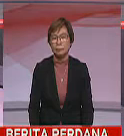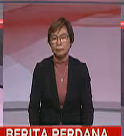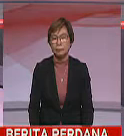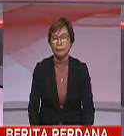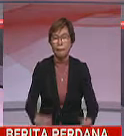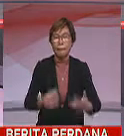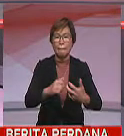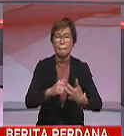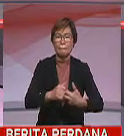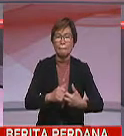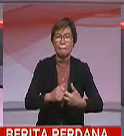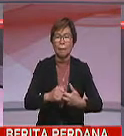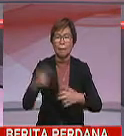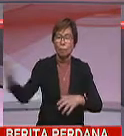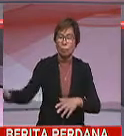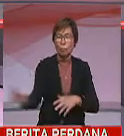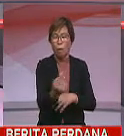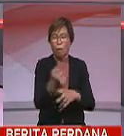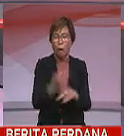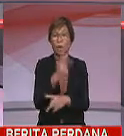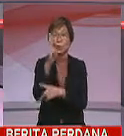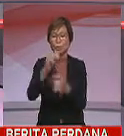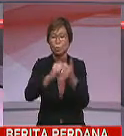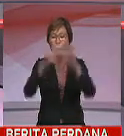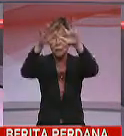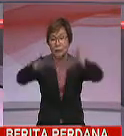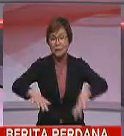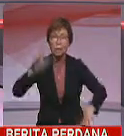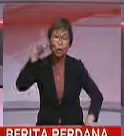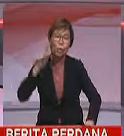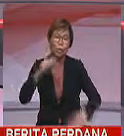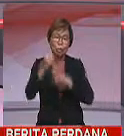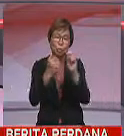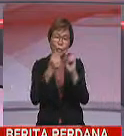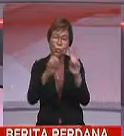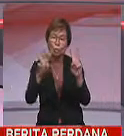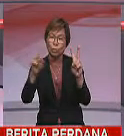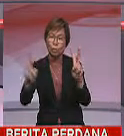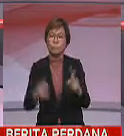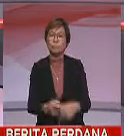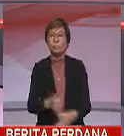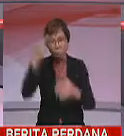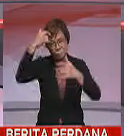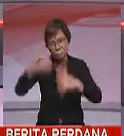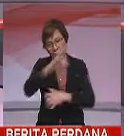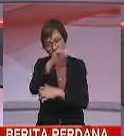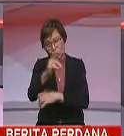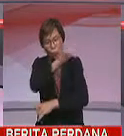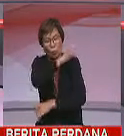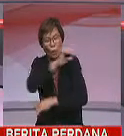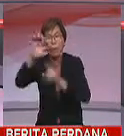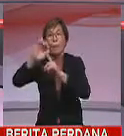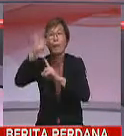isukan akan membuat penampilan kali kedua di temasha sukan si Hanai 2021 perkara terbabit diputuskan jawatankuasa eksekutif